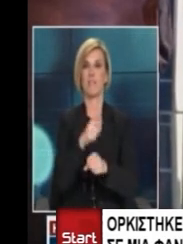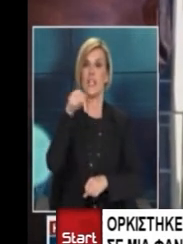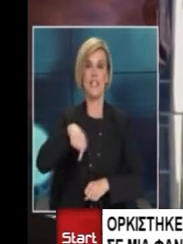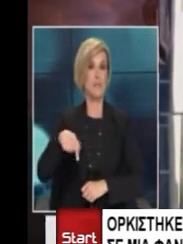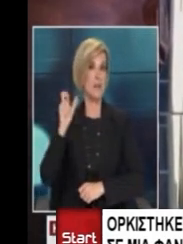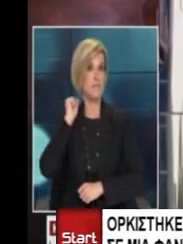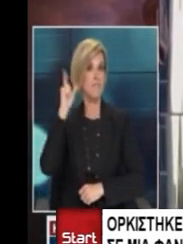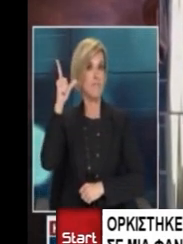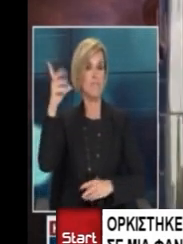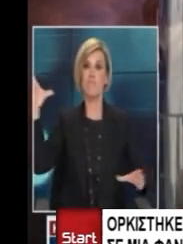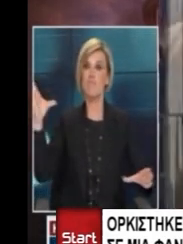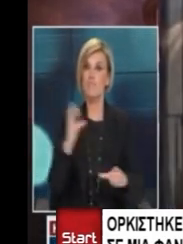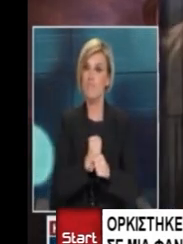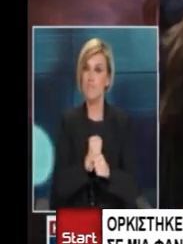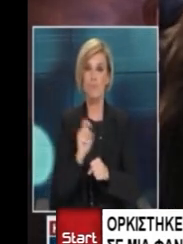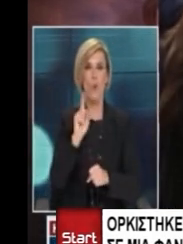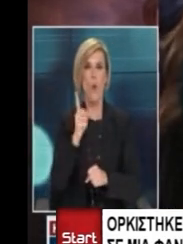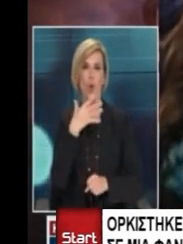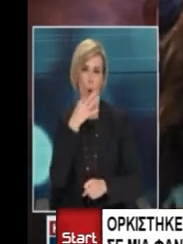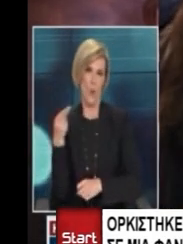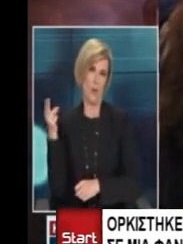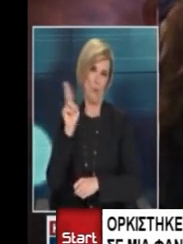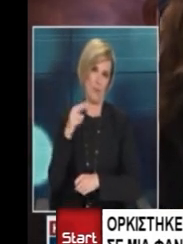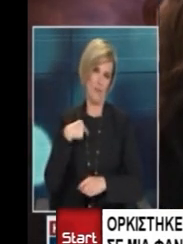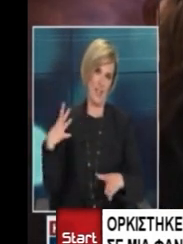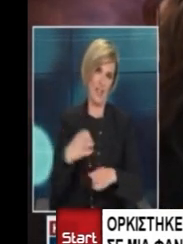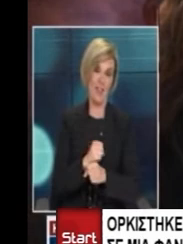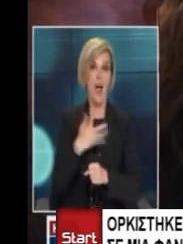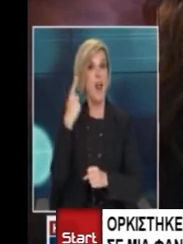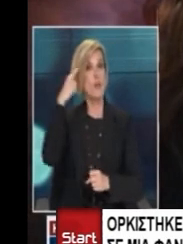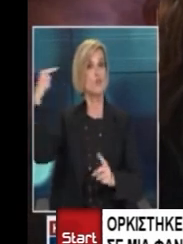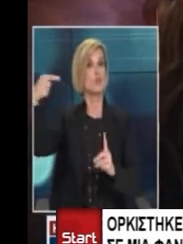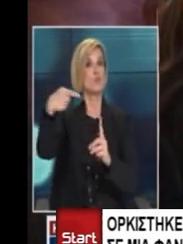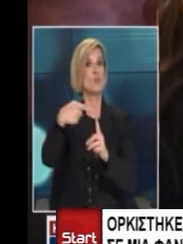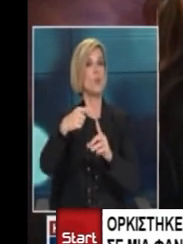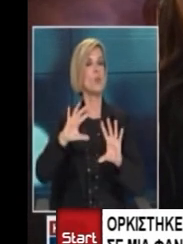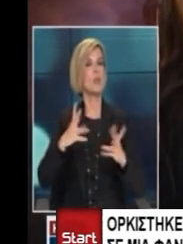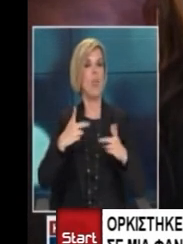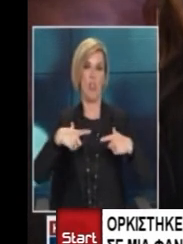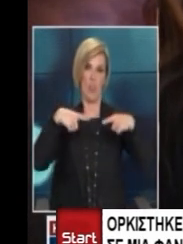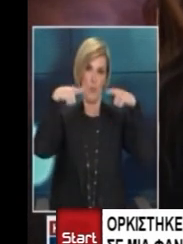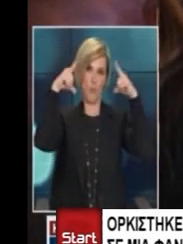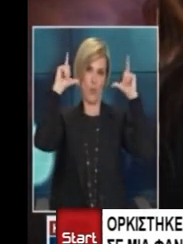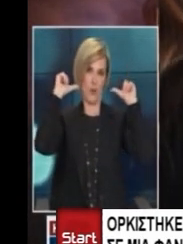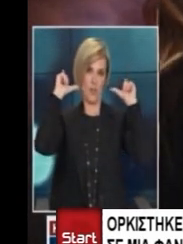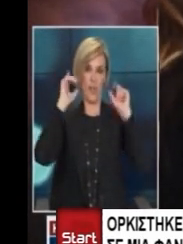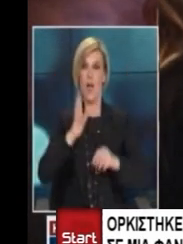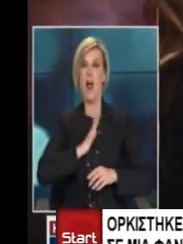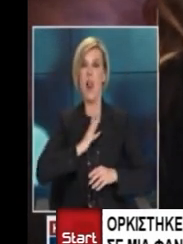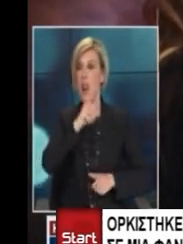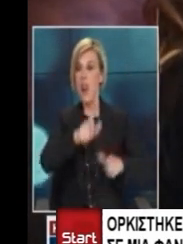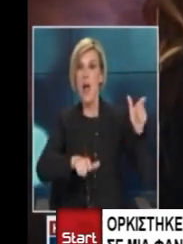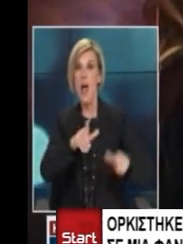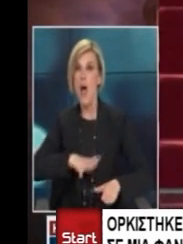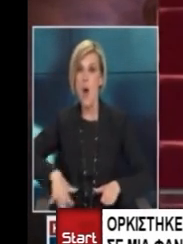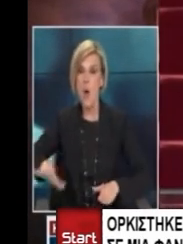τον θρίαμβο όχι μόνο ενός υποψηφίου, αλλά ενός σκοπού, του σκοπού της δημοκρατίας. Ο λαός,